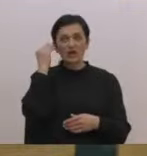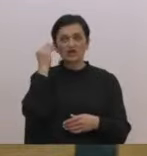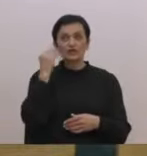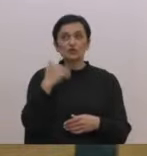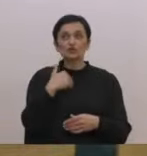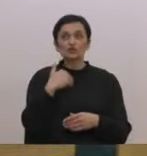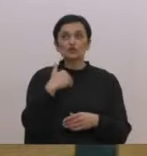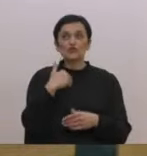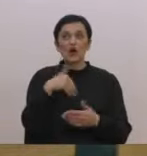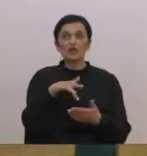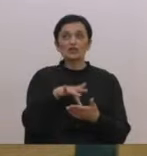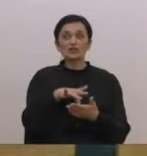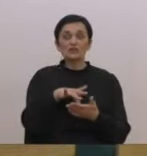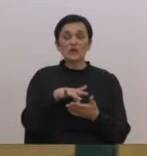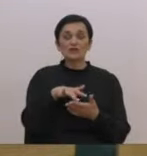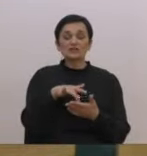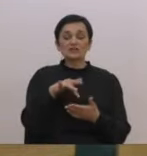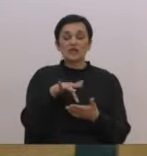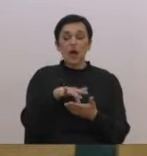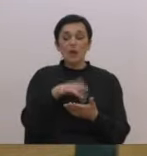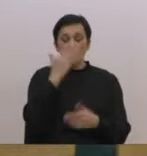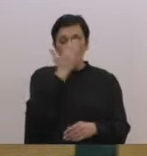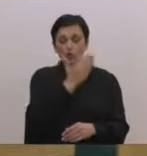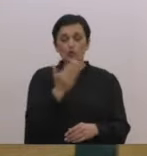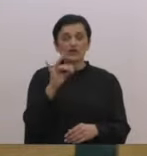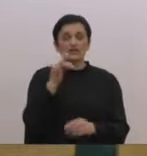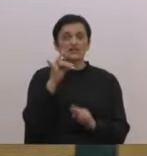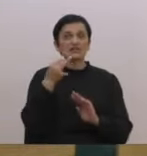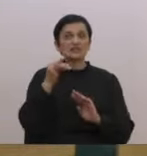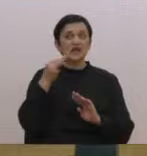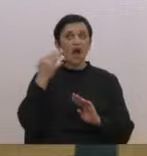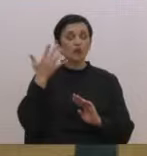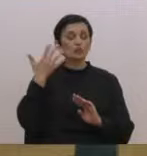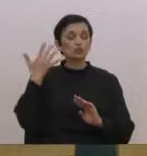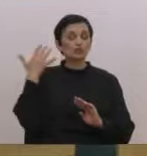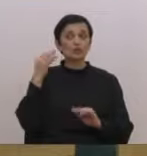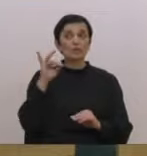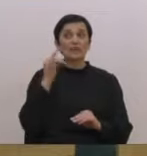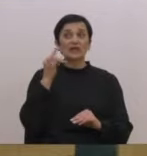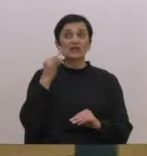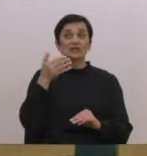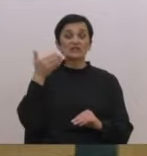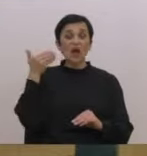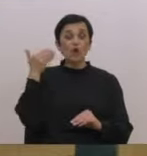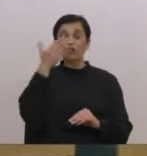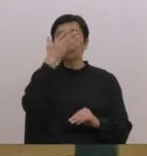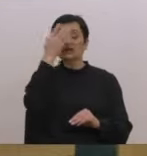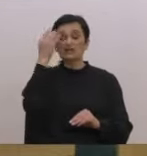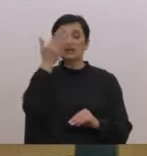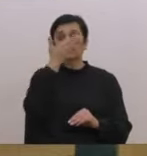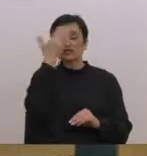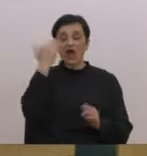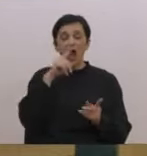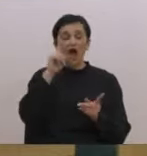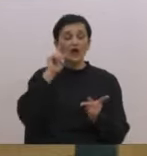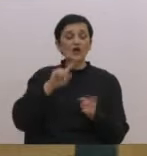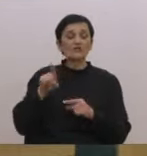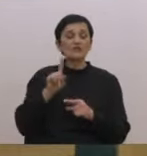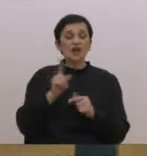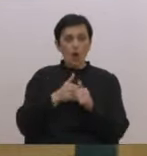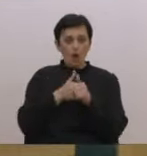ჩვენმა სამოქალაქო საზოგადოებამ წარსული და წარსულის დავიწყებას რა მოყვება, ეს კარგად